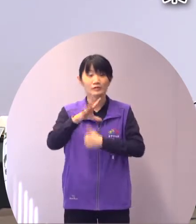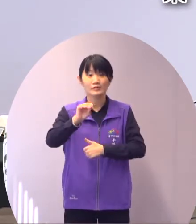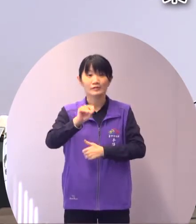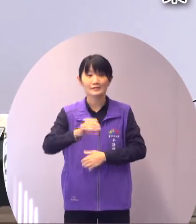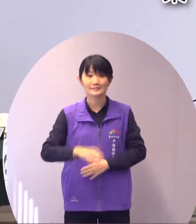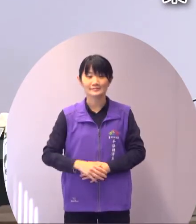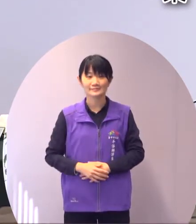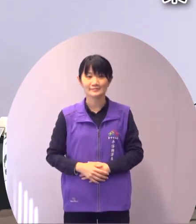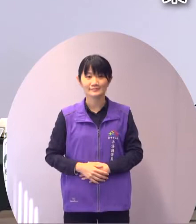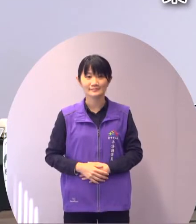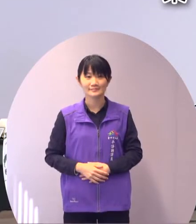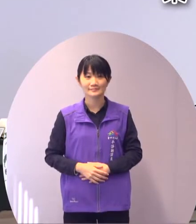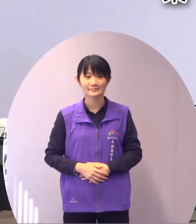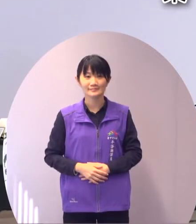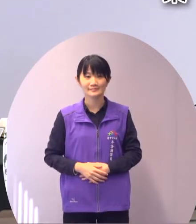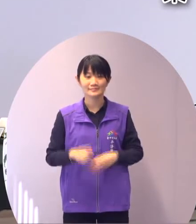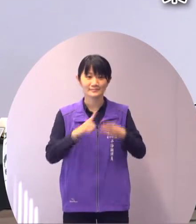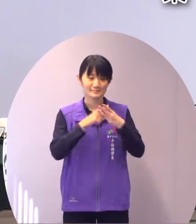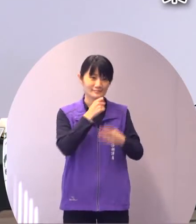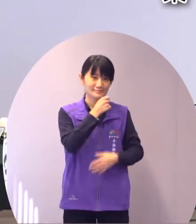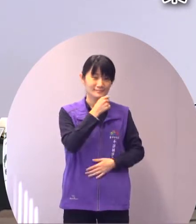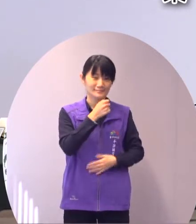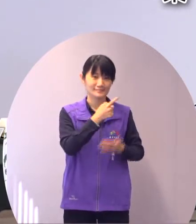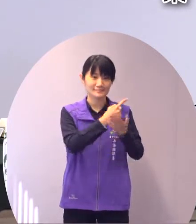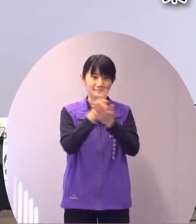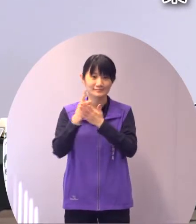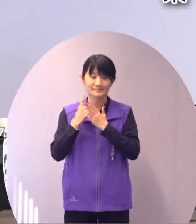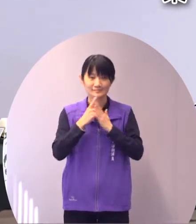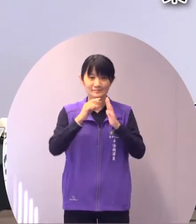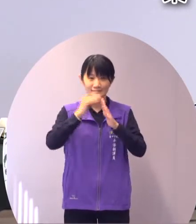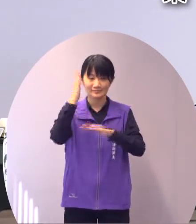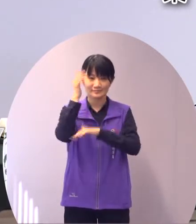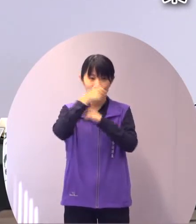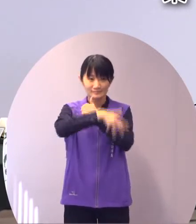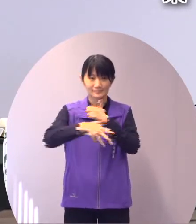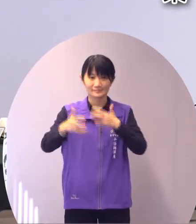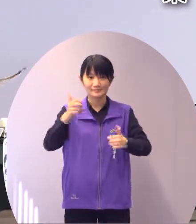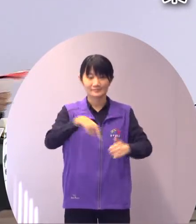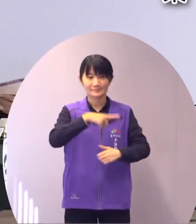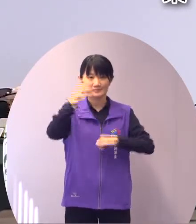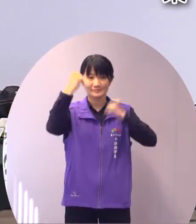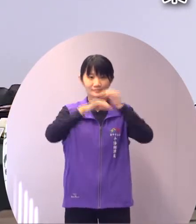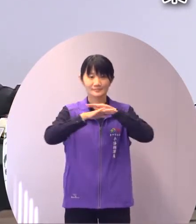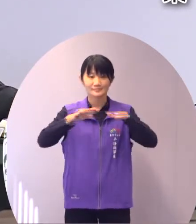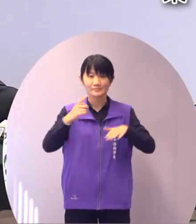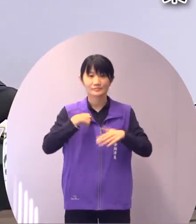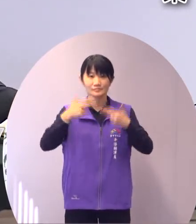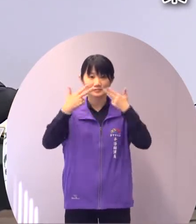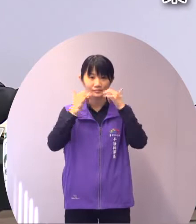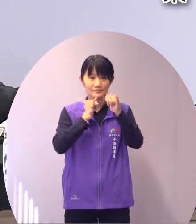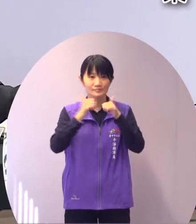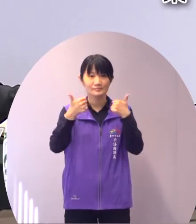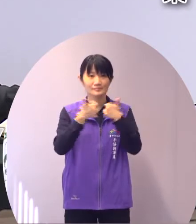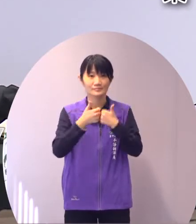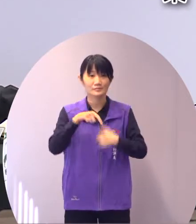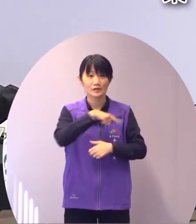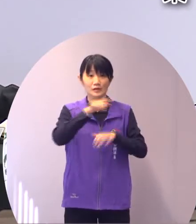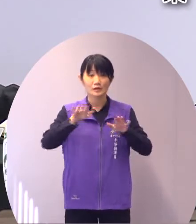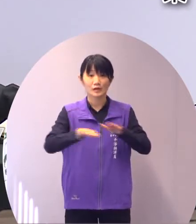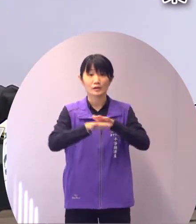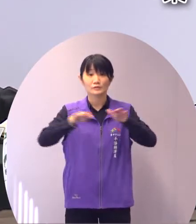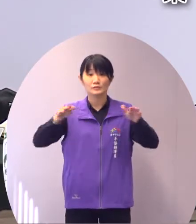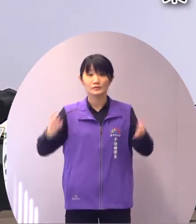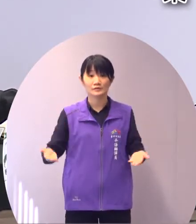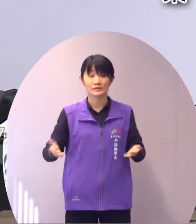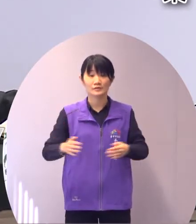请。 主席及各位局处首长代表，大家早安，我是袁明慧。袁明慧特别报告，在各位桌上现在有